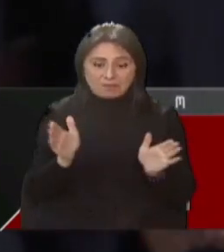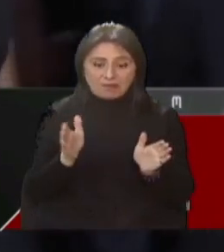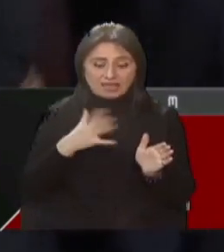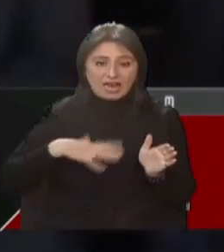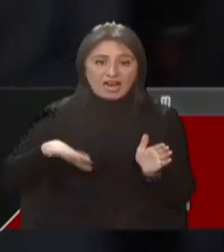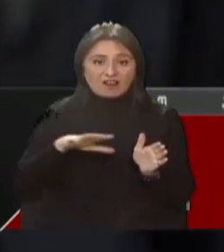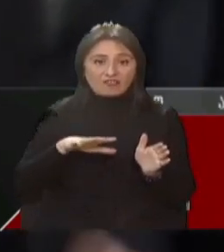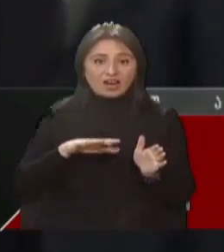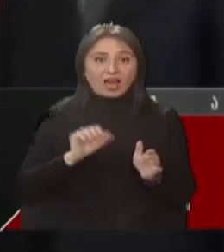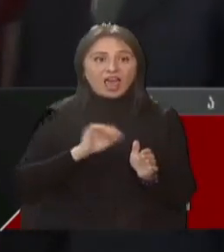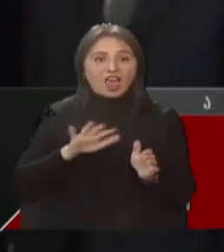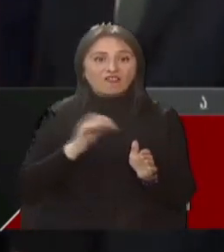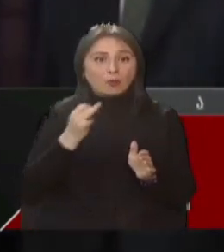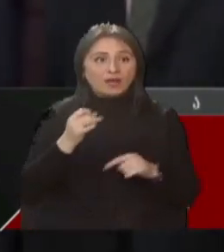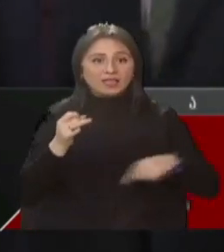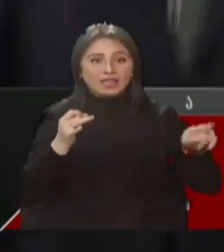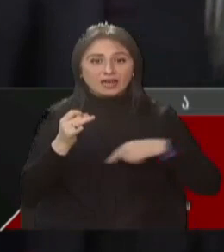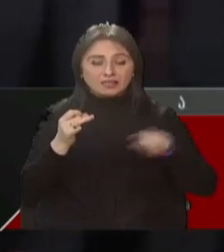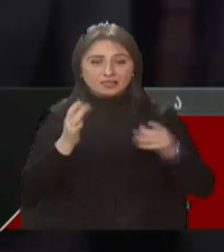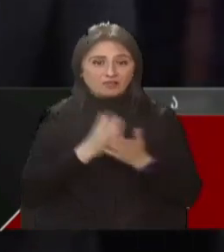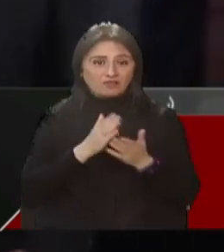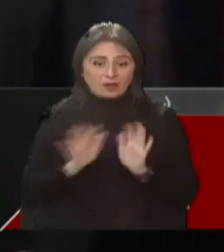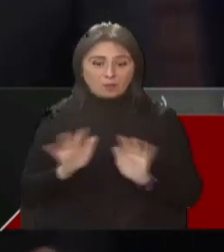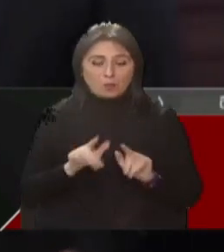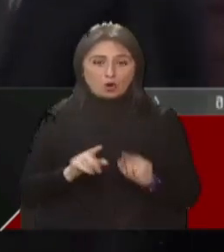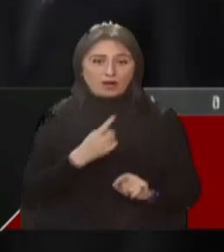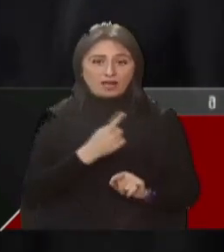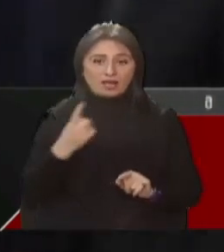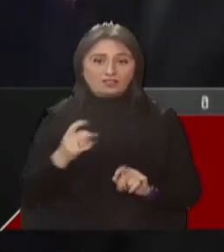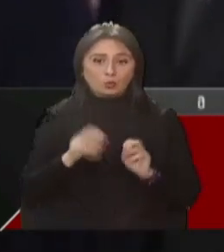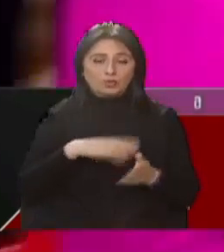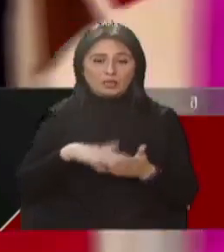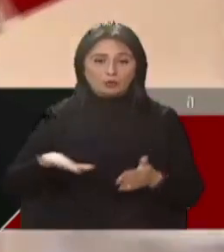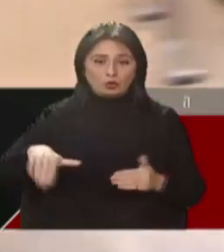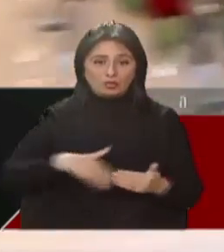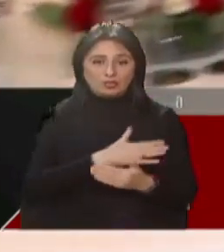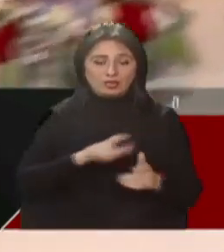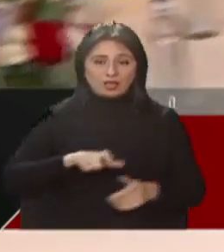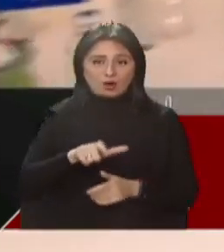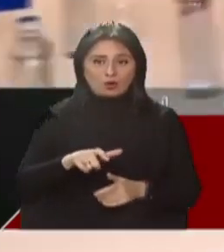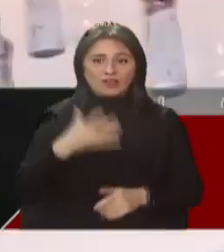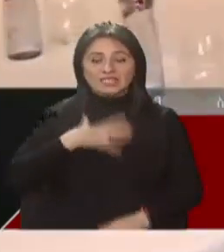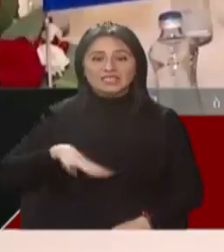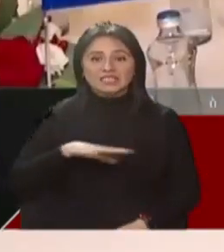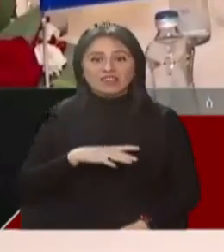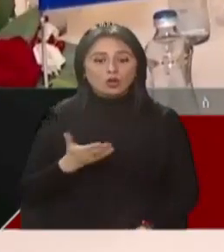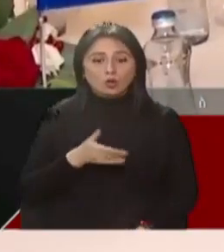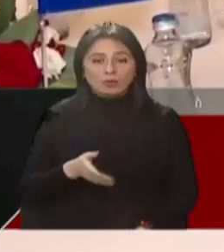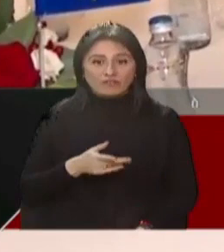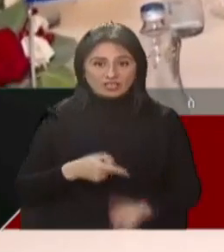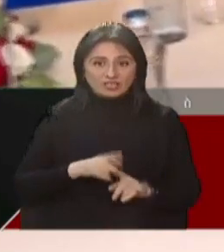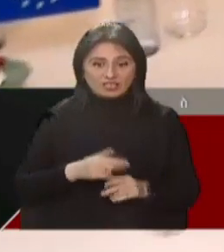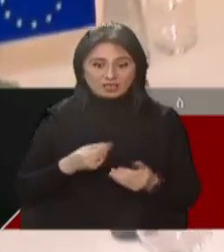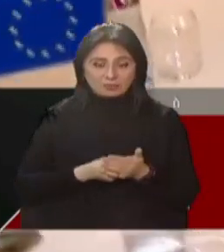ქვეყანა ევროპული ენერგოინტერესებით, როგორც ამ დრომდე მოქმედი ერთადერთი უსაფრთხო დერეფანი. ამიტომ საქართველო, რომელსაც